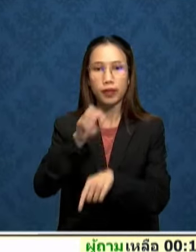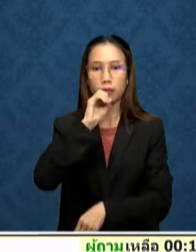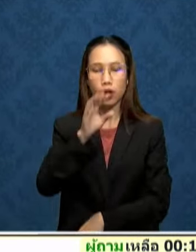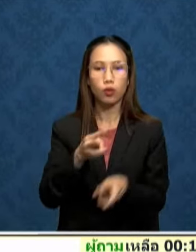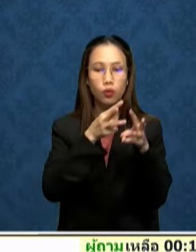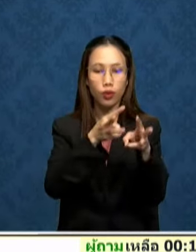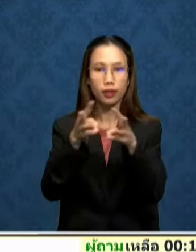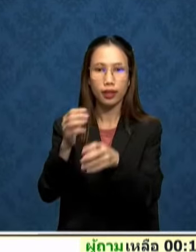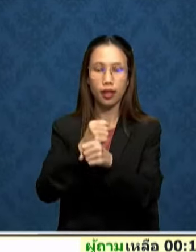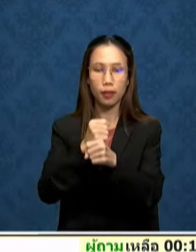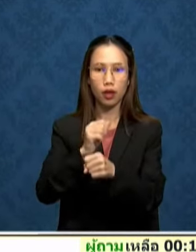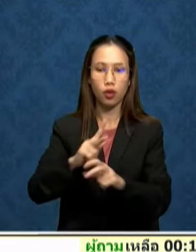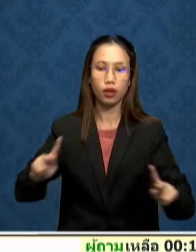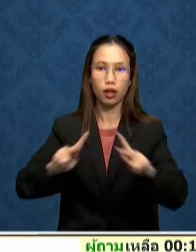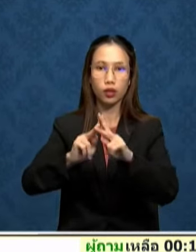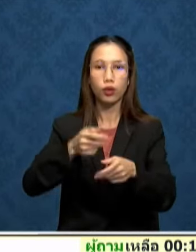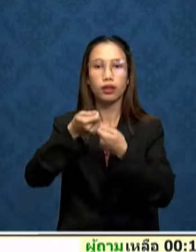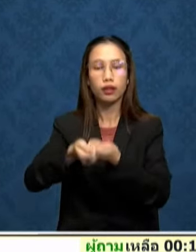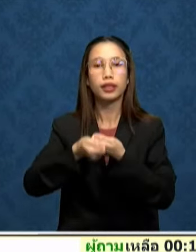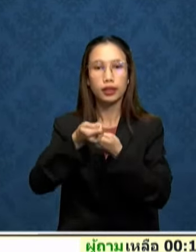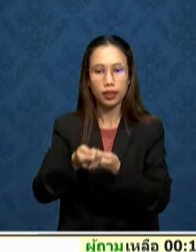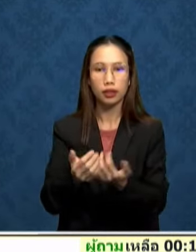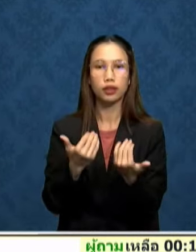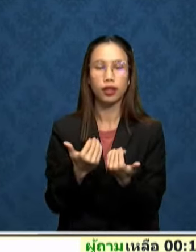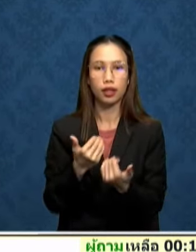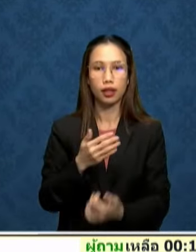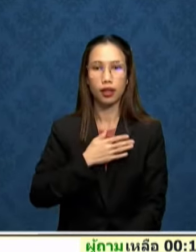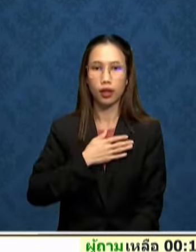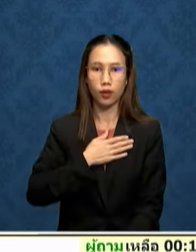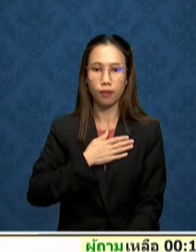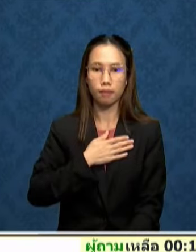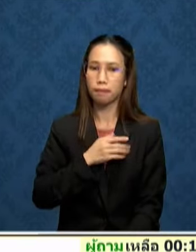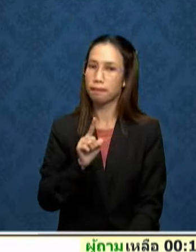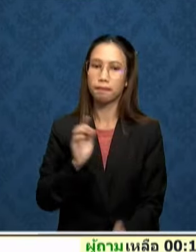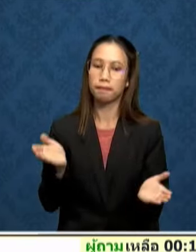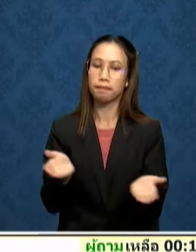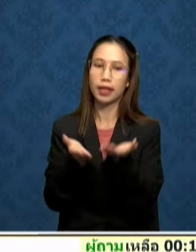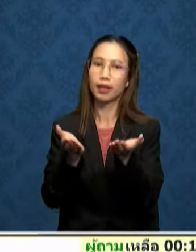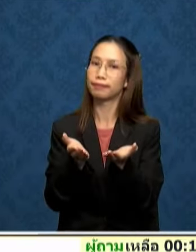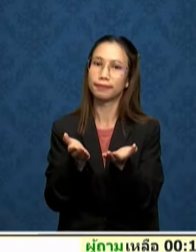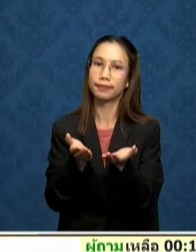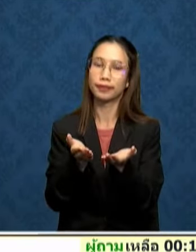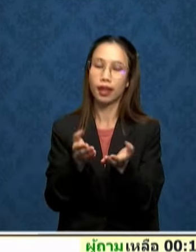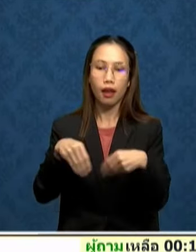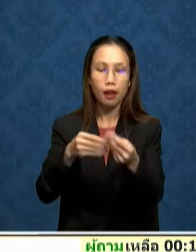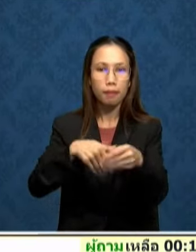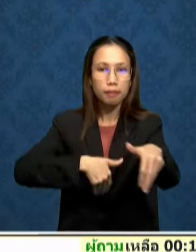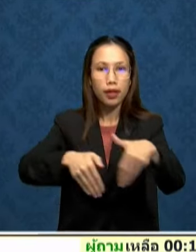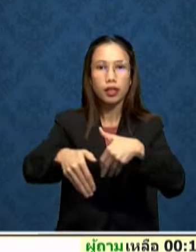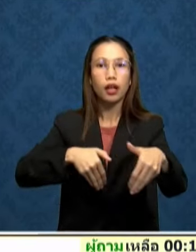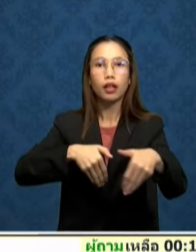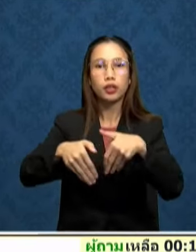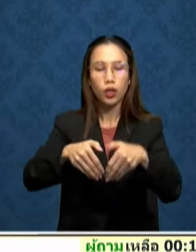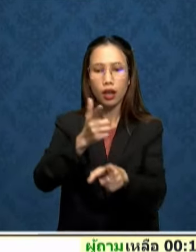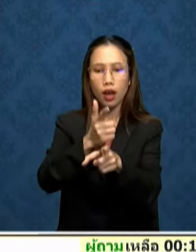ว่าแนวทางการทำงานของกระทรวงเกษตรและสหกรณ์นะครับเราจะไม่สนับสนุนในการให้พี่น้องประชาชนนะครับ